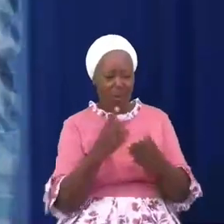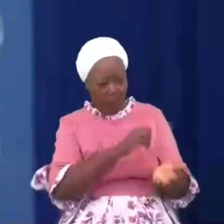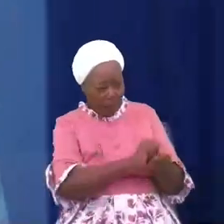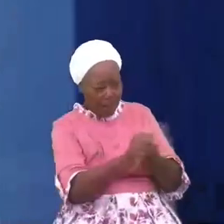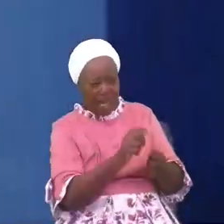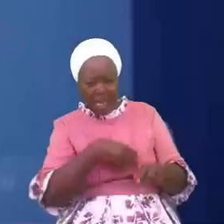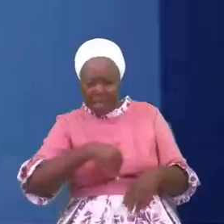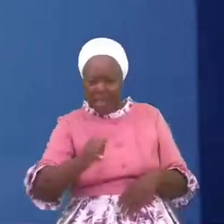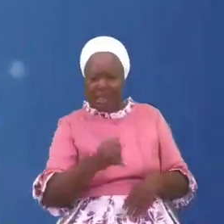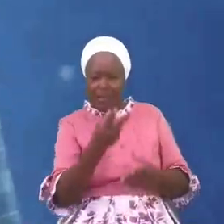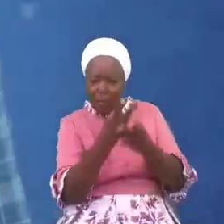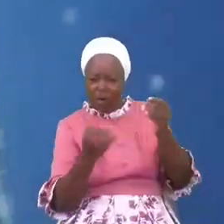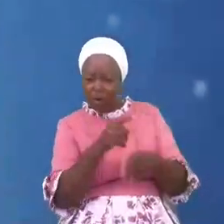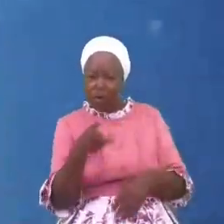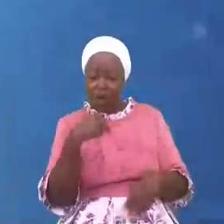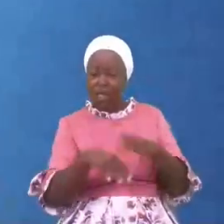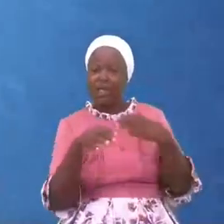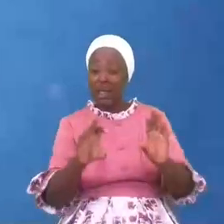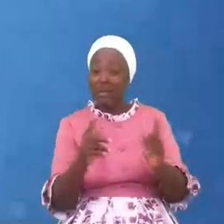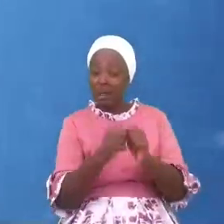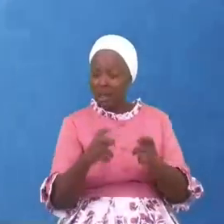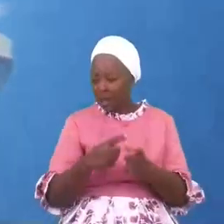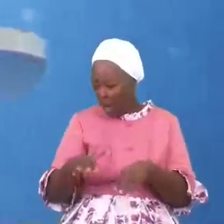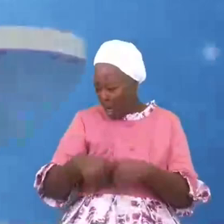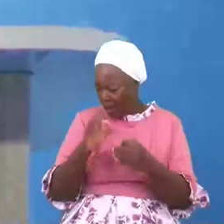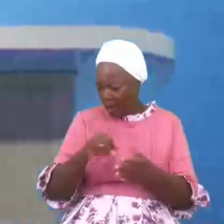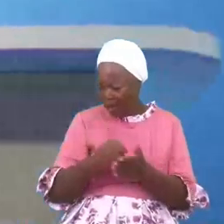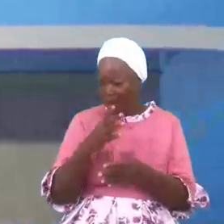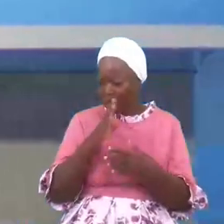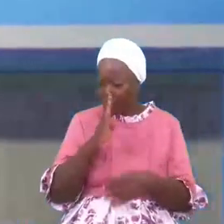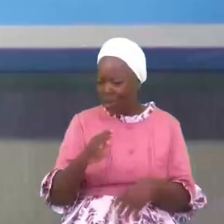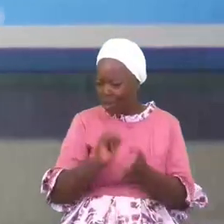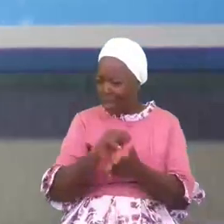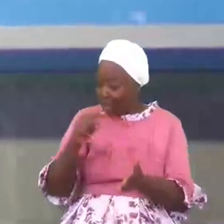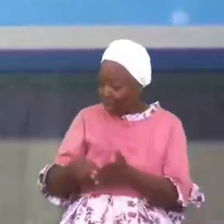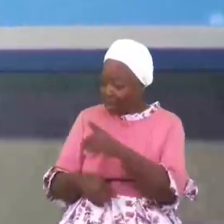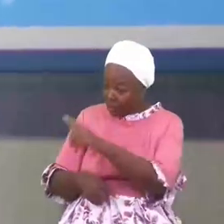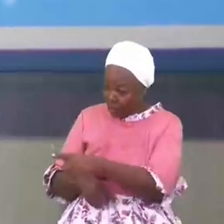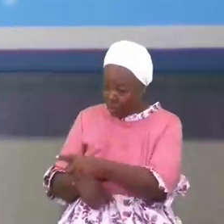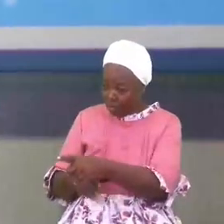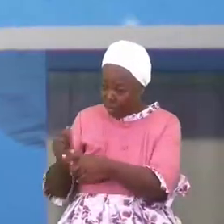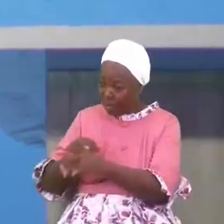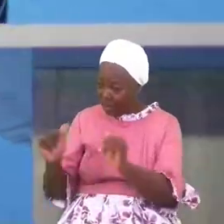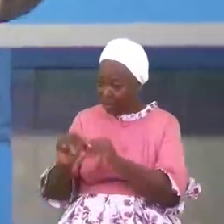n'avait pas de bonnes notes, mais ils étaient tous dans la classe. Et j'ai dit, comment cela se passe? L'autre, le même enseignant,